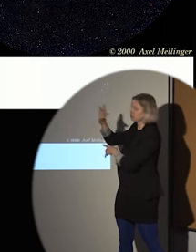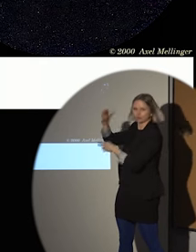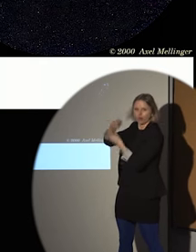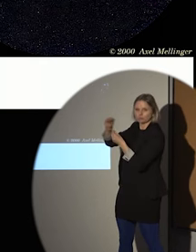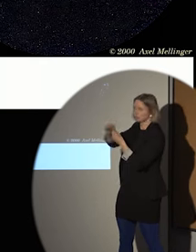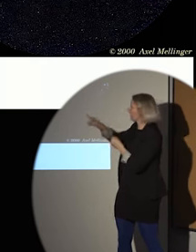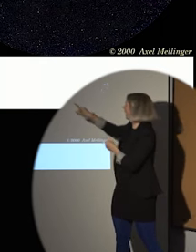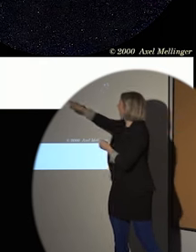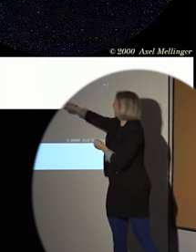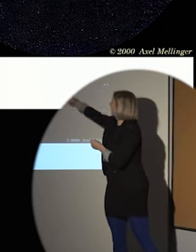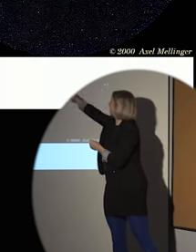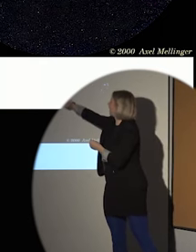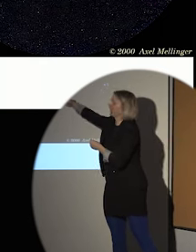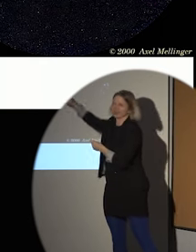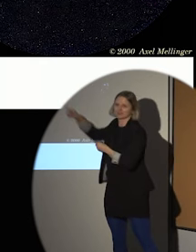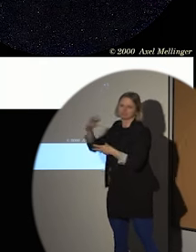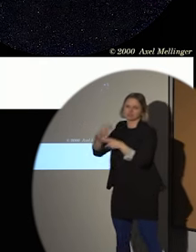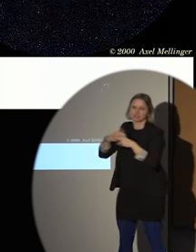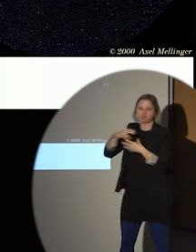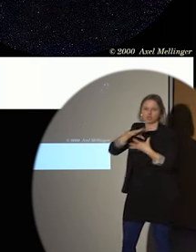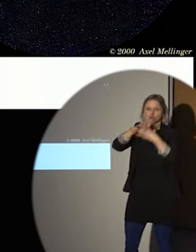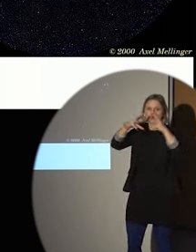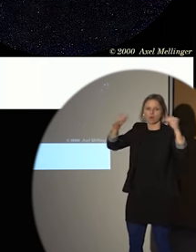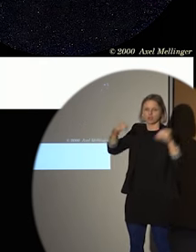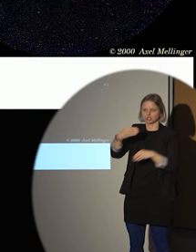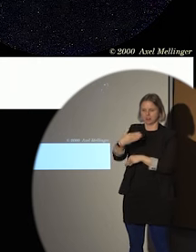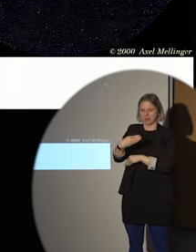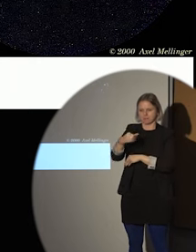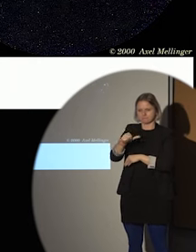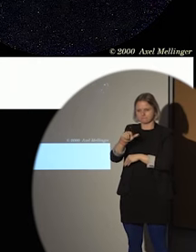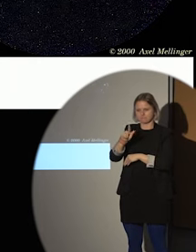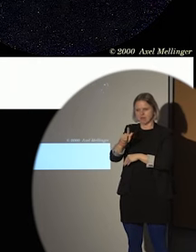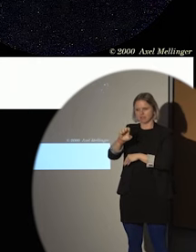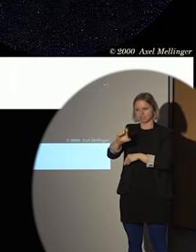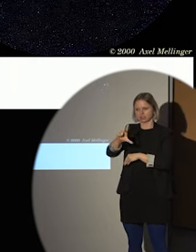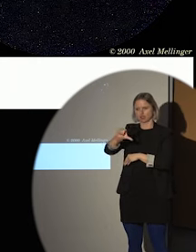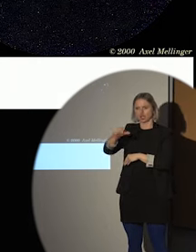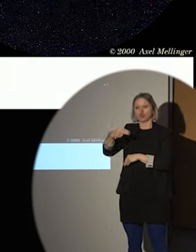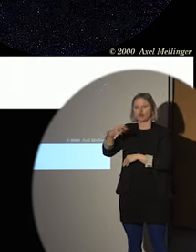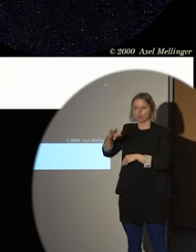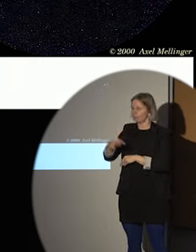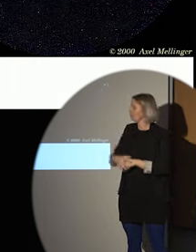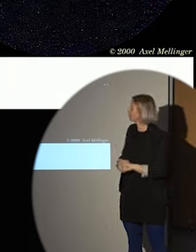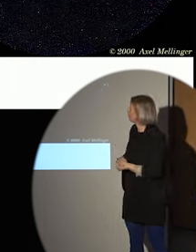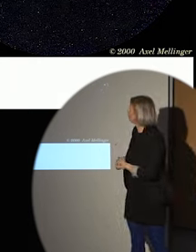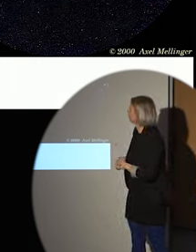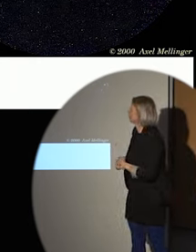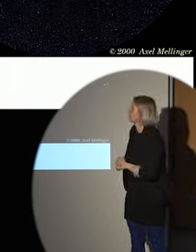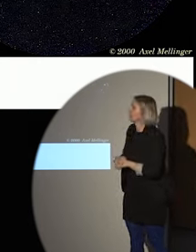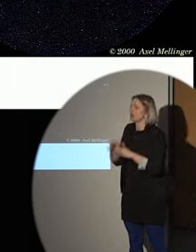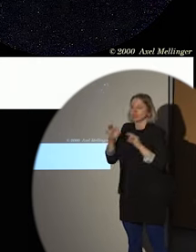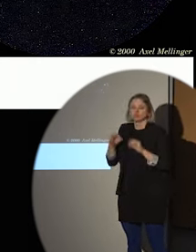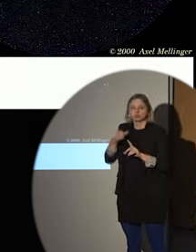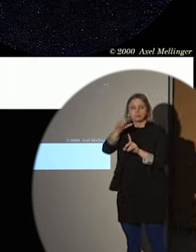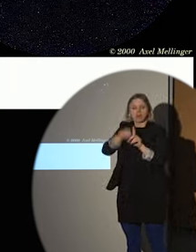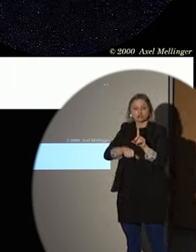nuages de Magellan. Alors c'est un astronome amateur d'ailleurs, Serge Brunier, qui a eu l'idée, il a